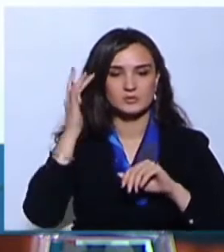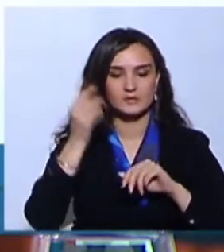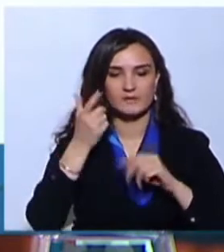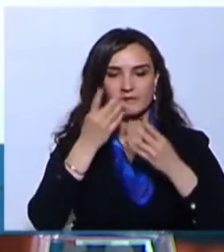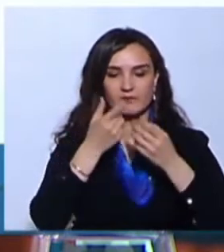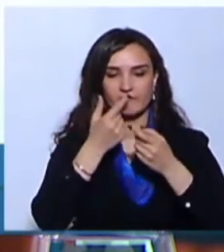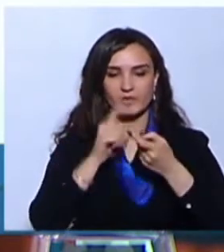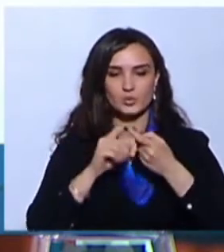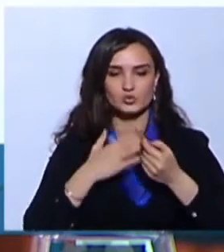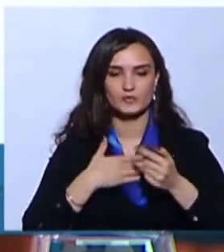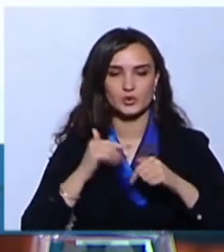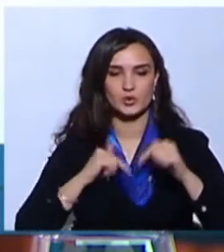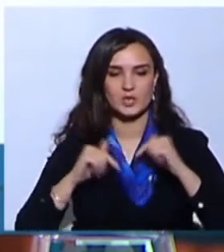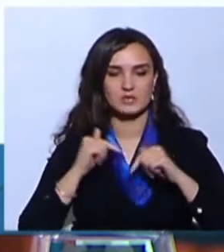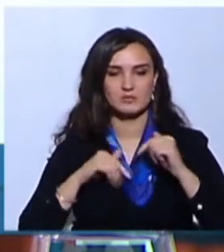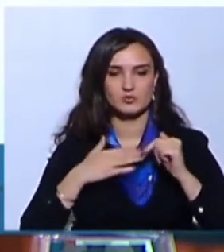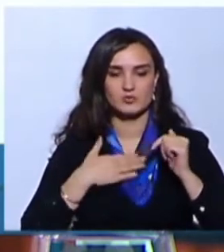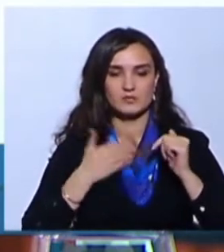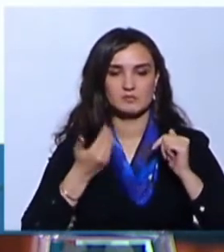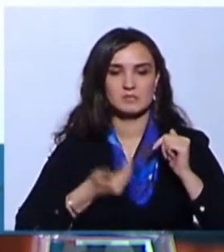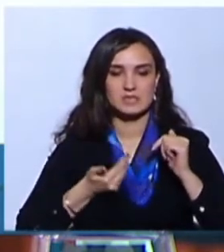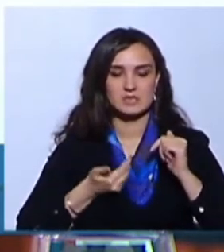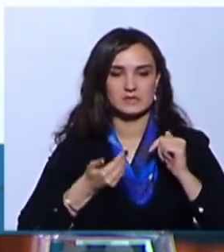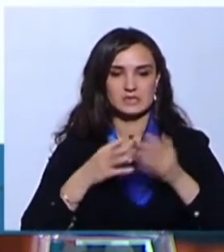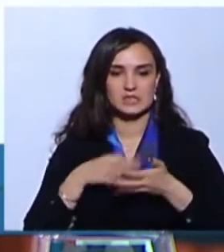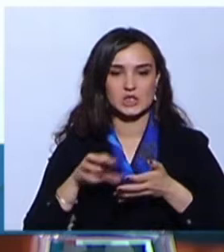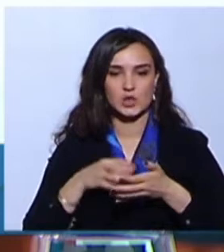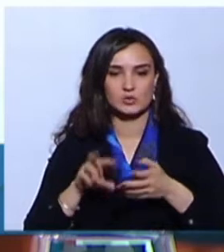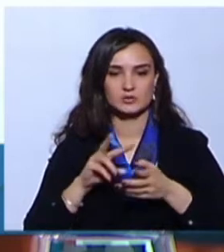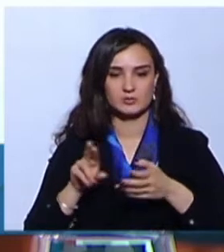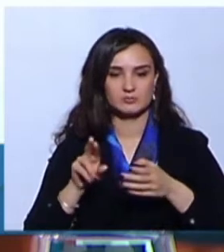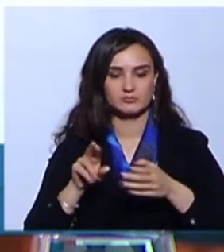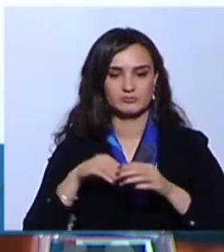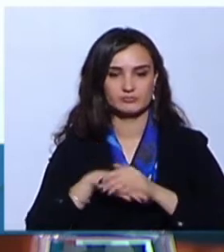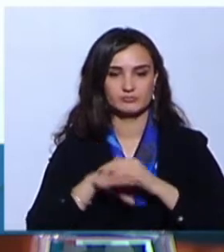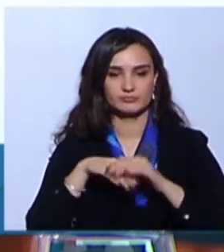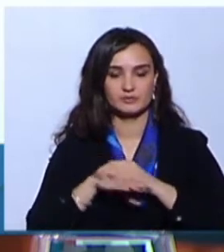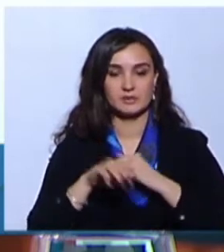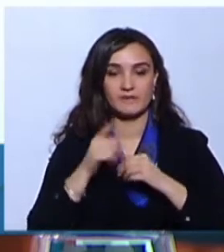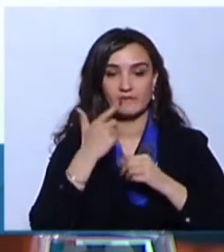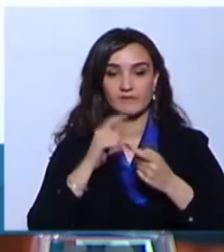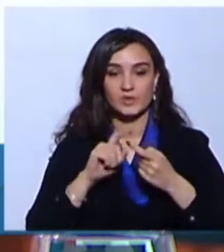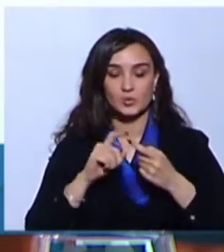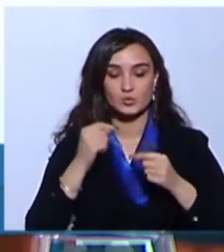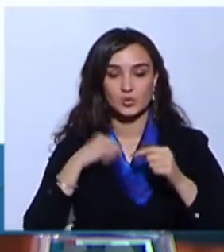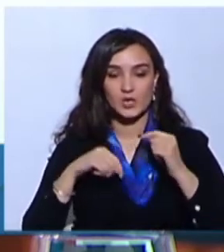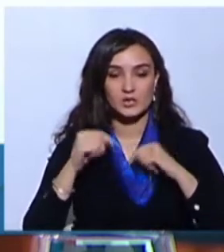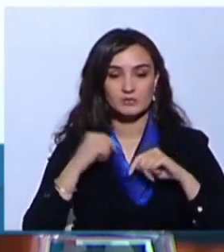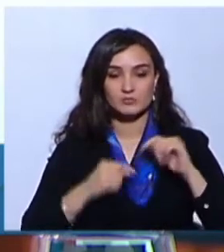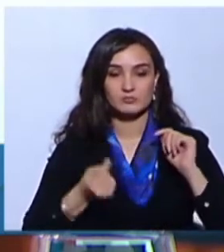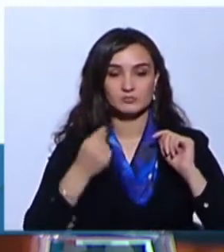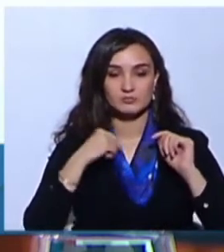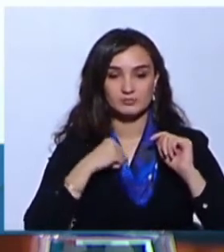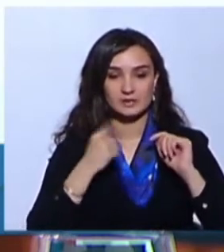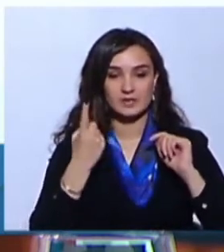ჩვენი ორგანიზმი. ჩვენ მისთვის ვართ პრაქტიკულად ქსეროქსის აპარატი და საკმარისია ვირუსის აღმოჩენა ჩვენი ორგანიზმის